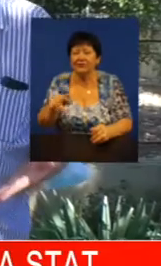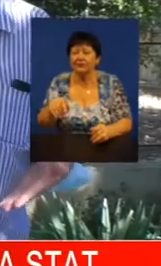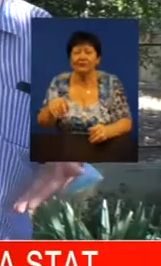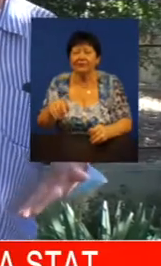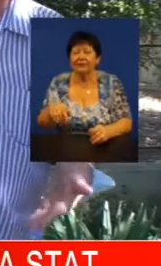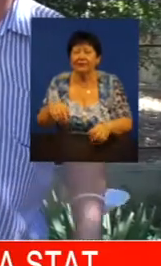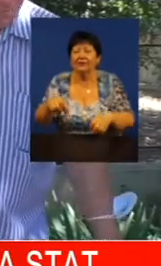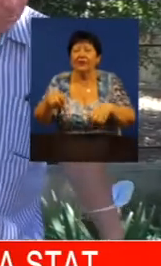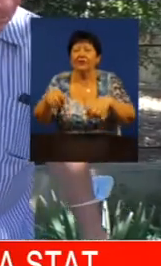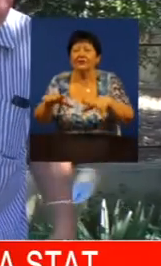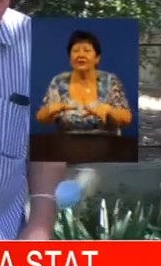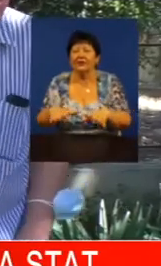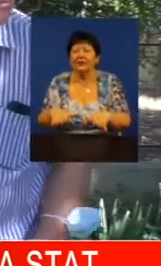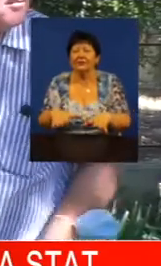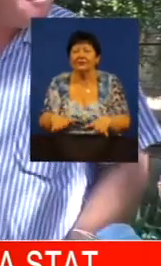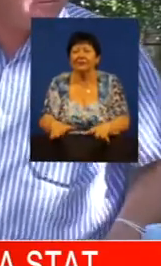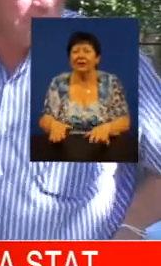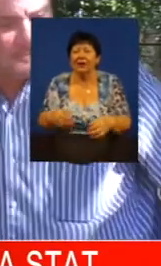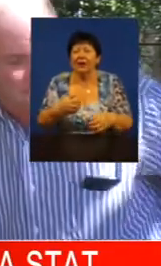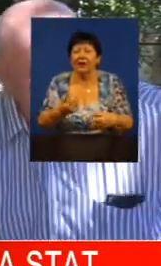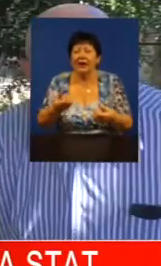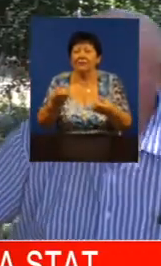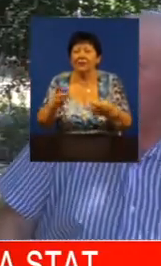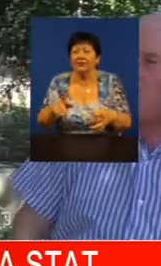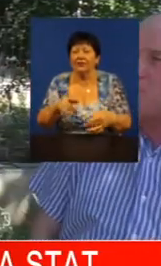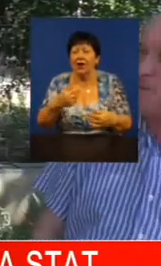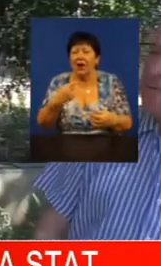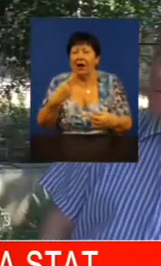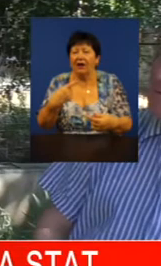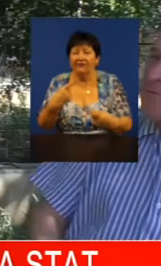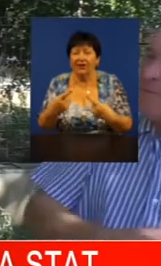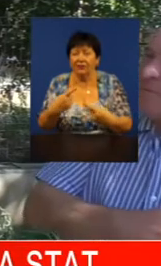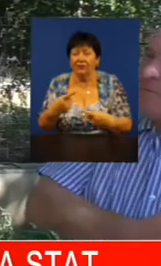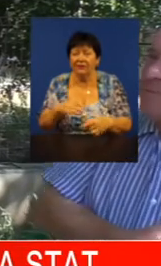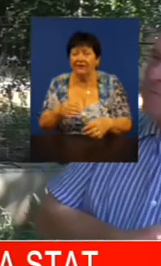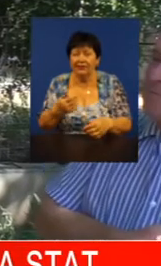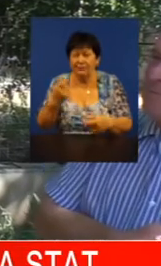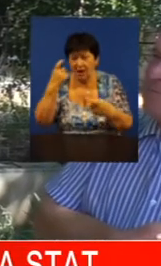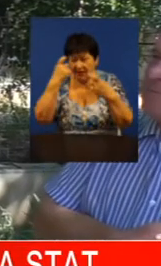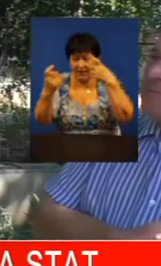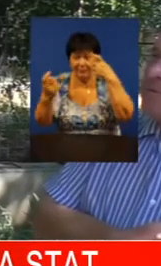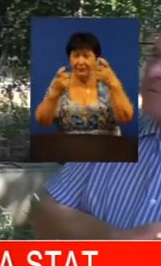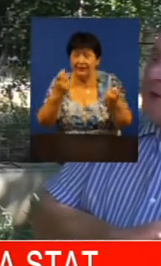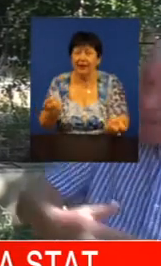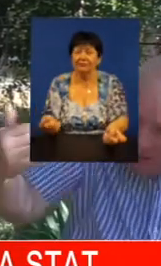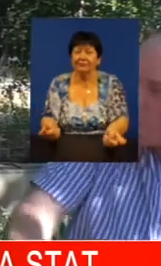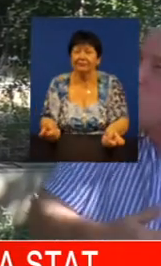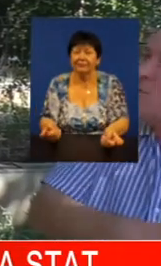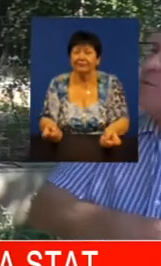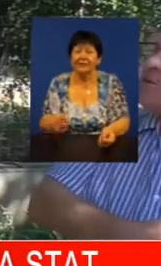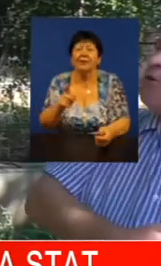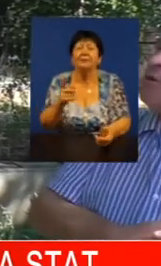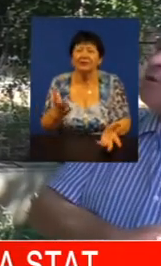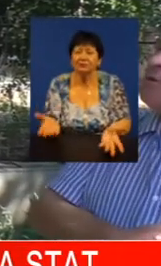для района. Мы же здесь обсуждаем. Я просто говорю, если не объявляют, он не захочет объявить. А